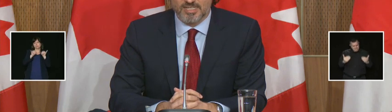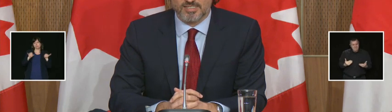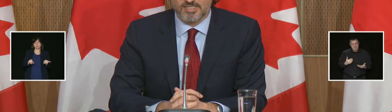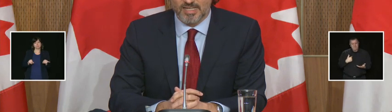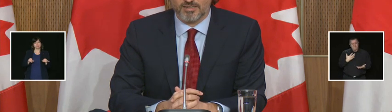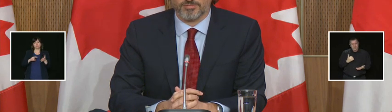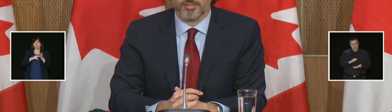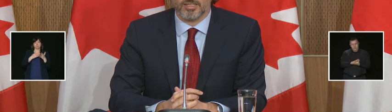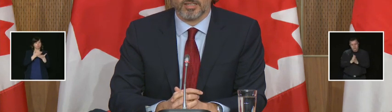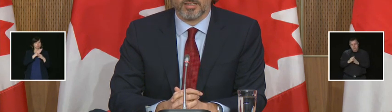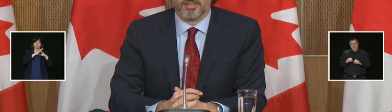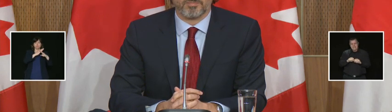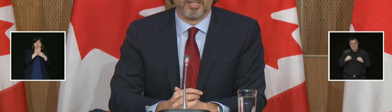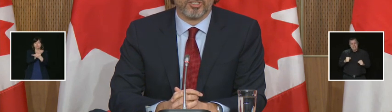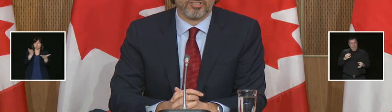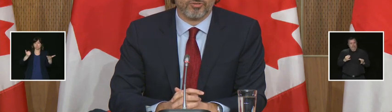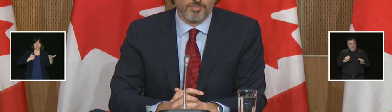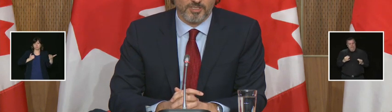safe